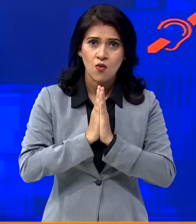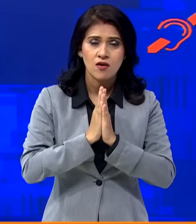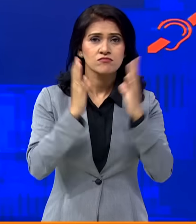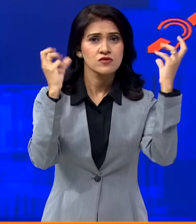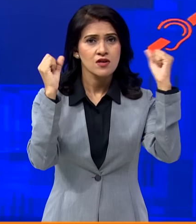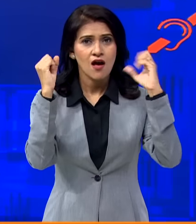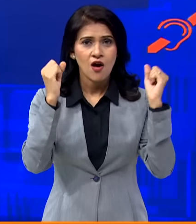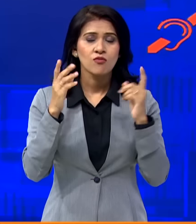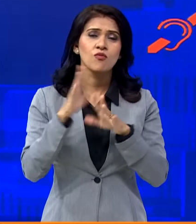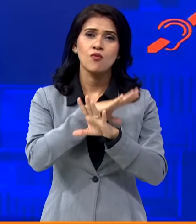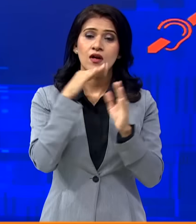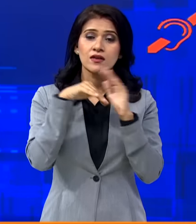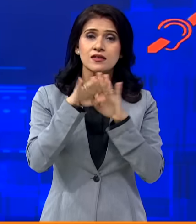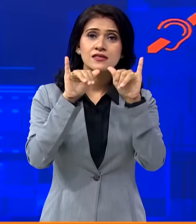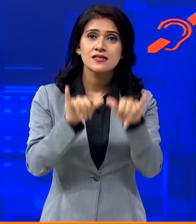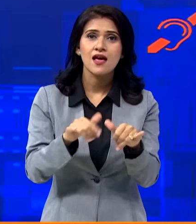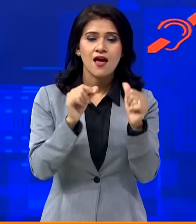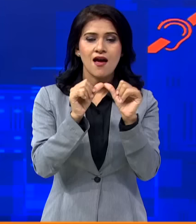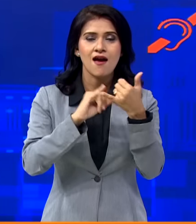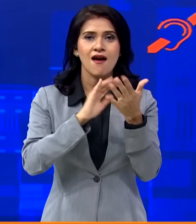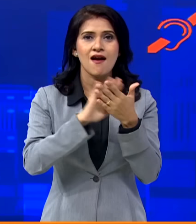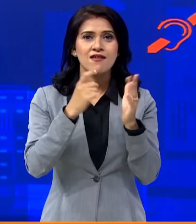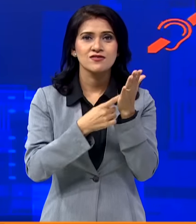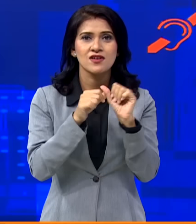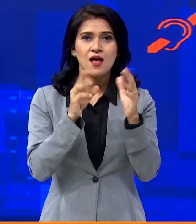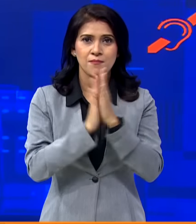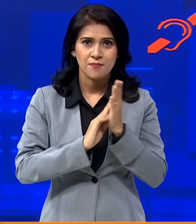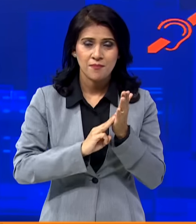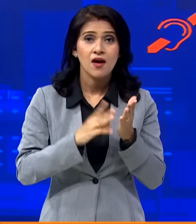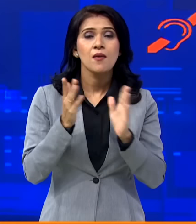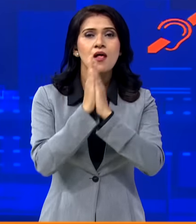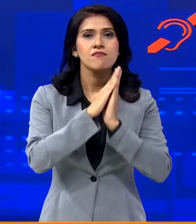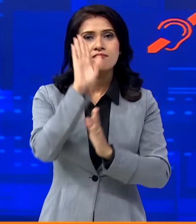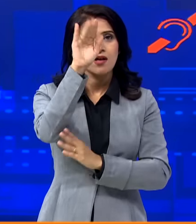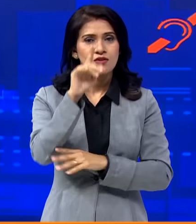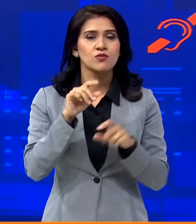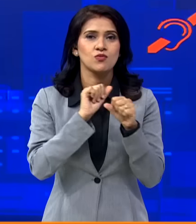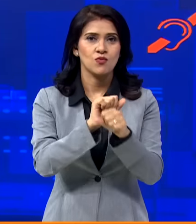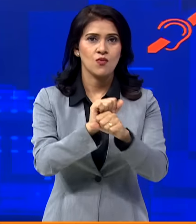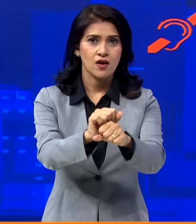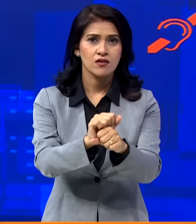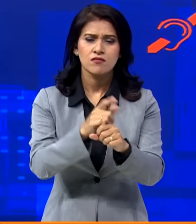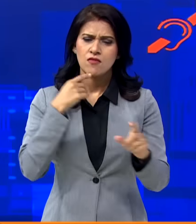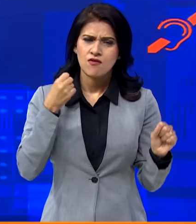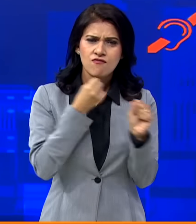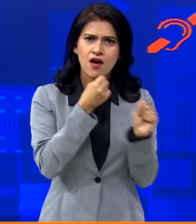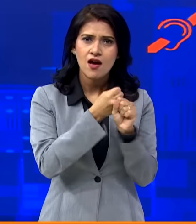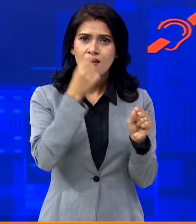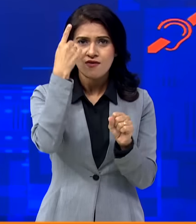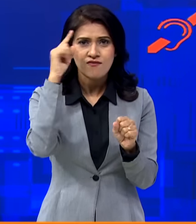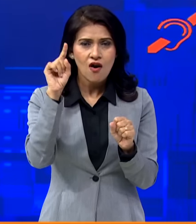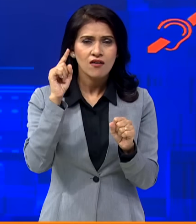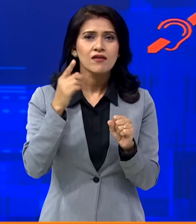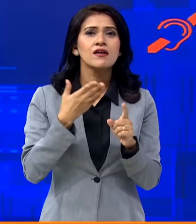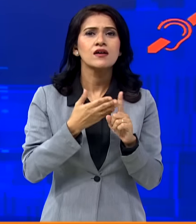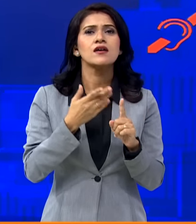है जो आश्रम में रहते हैं मंदिर चलाते हैं सनातन धर्म के लिए लड़ते हैं शायर भी हैं भजन भी गाते